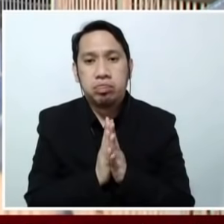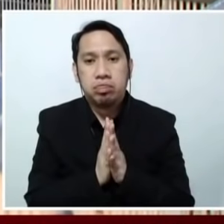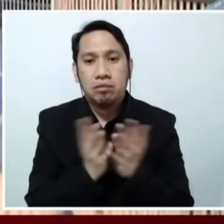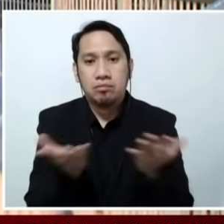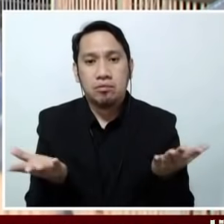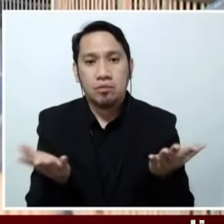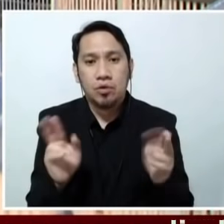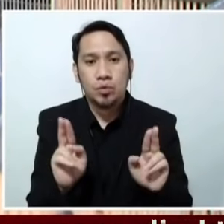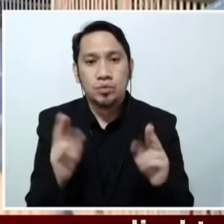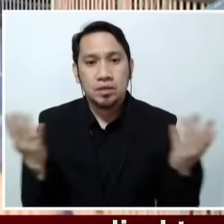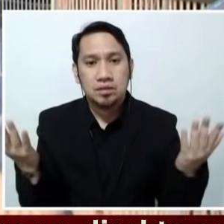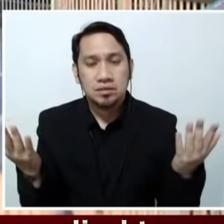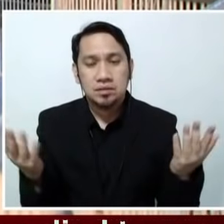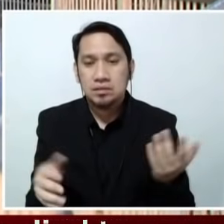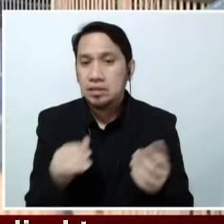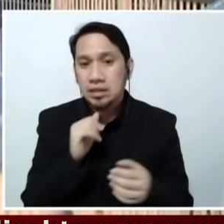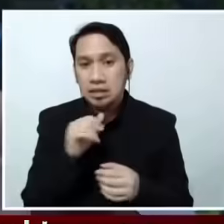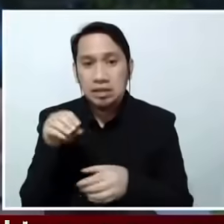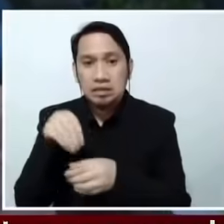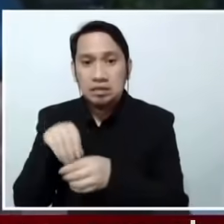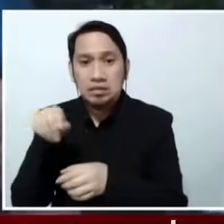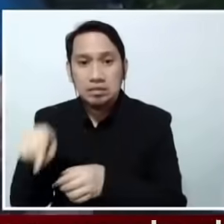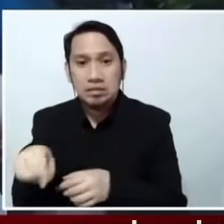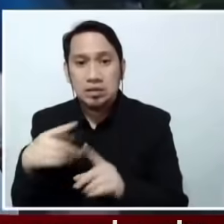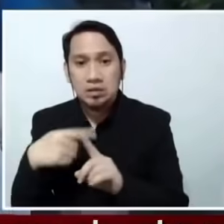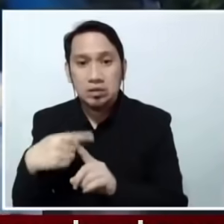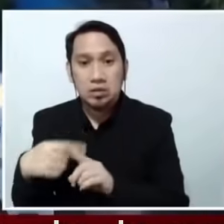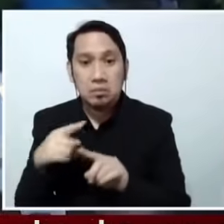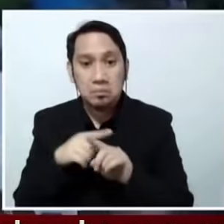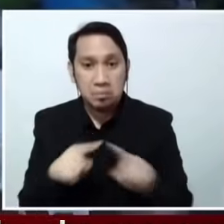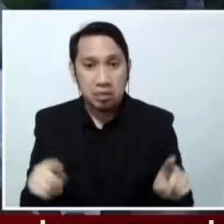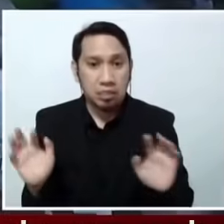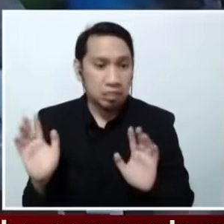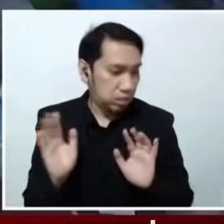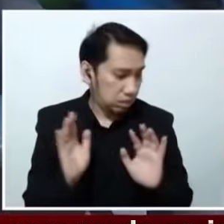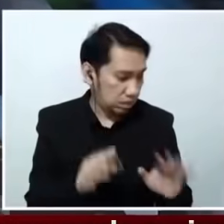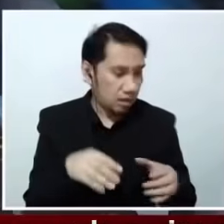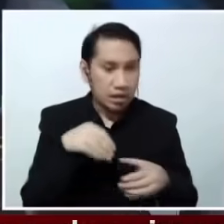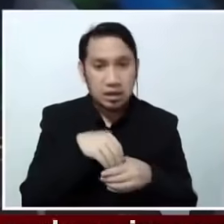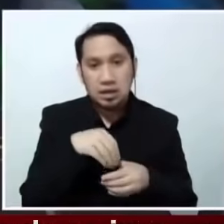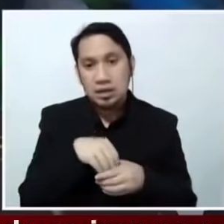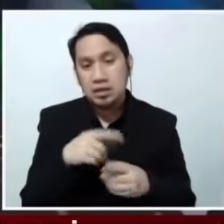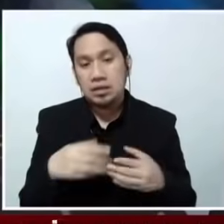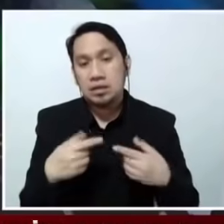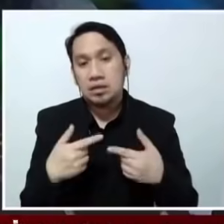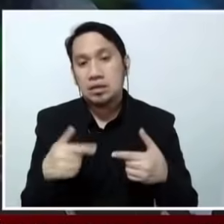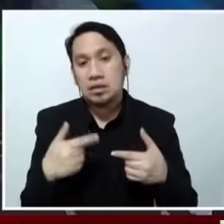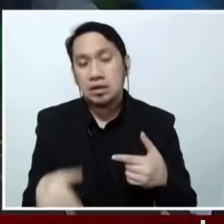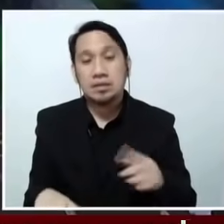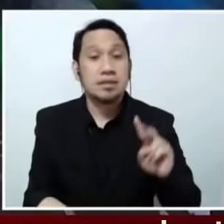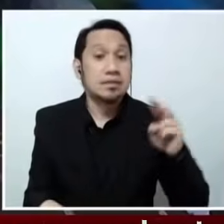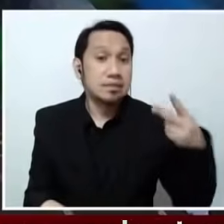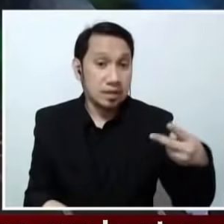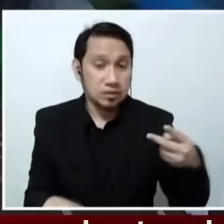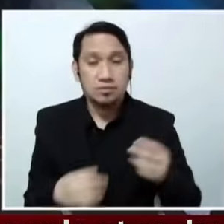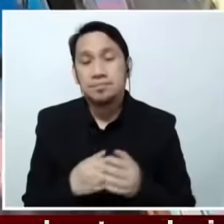rin. Wala nga sila sa loob ng sementeryo, pero nagkumpulan naman sila sa entrada ng mga sementeryo. Pangalawa Henry, yung sinasabi nilang alas 5